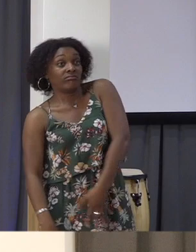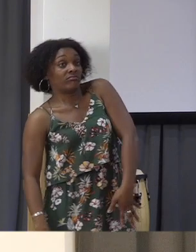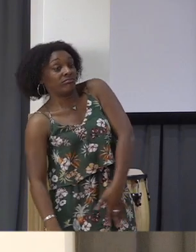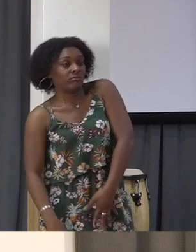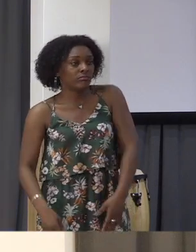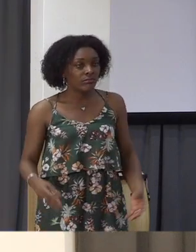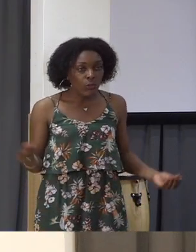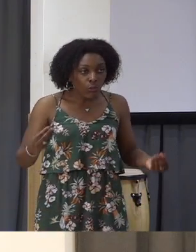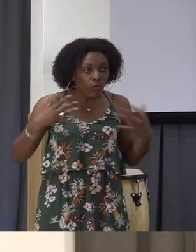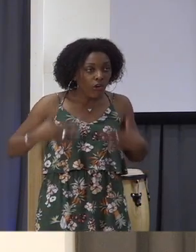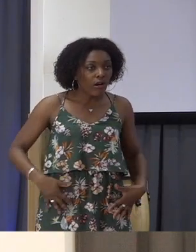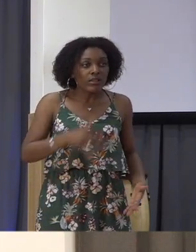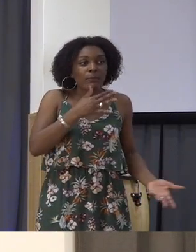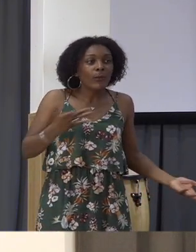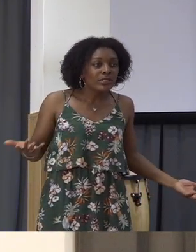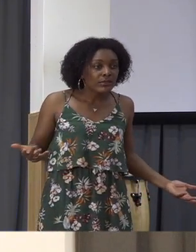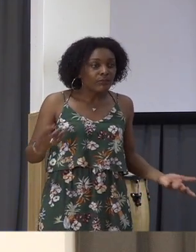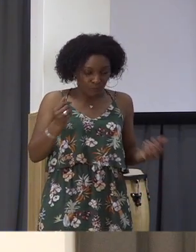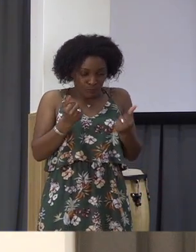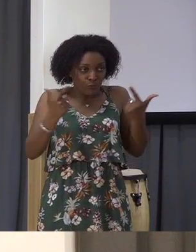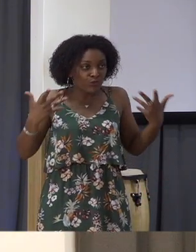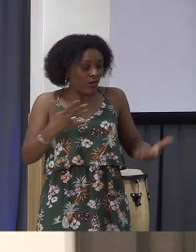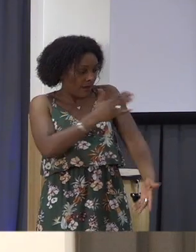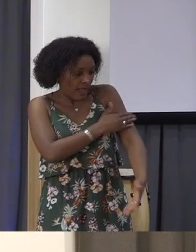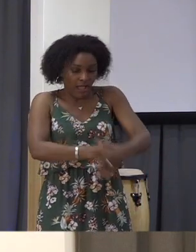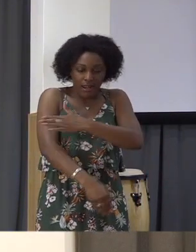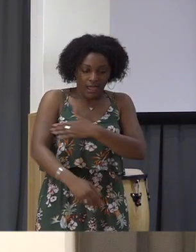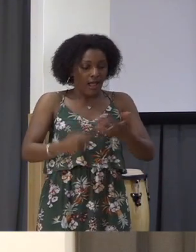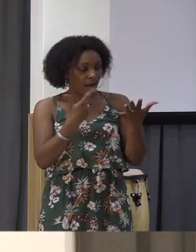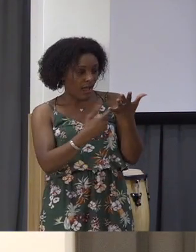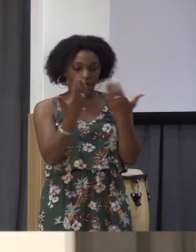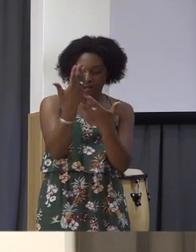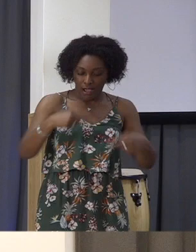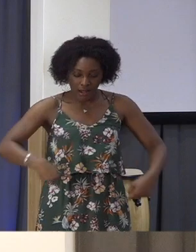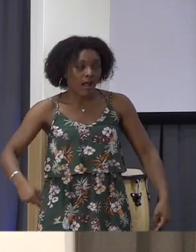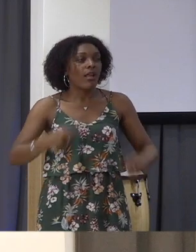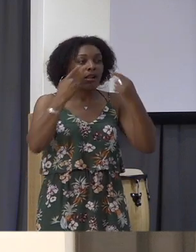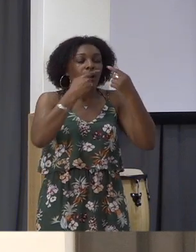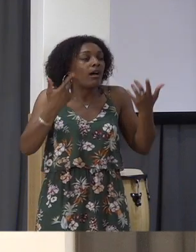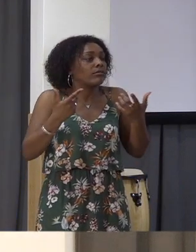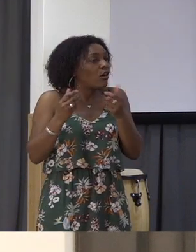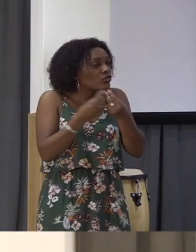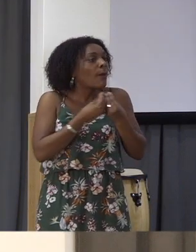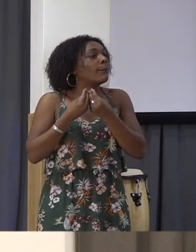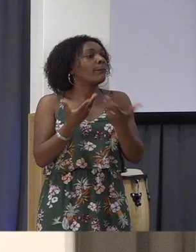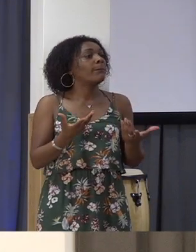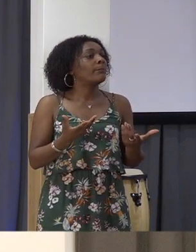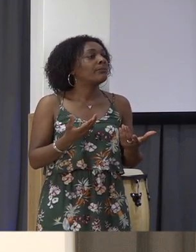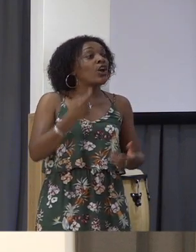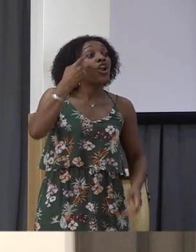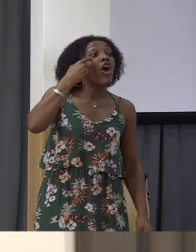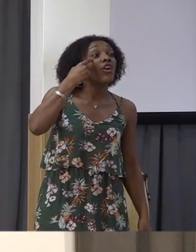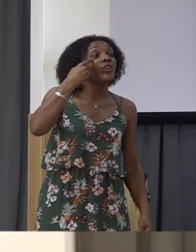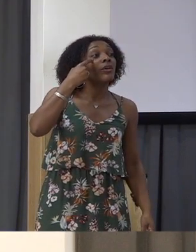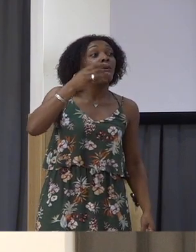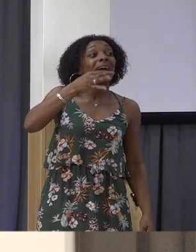Maintenant donc, il y a plusieurs membres et un seul corps. L'œil ne peut pas dire à la main, « Je n'ai pas besoin de